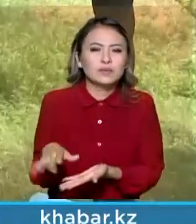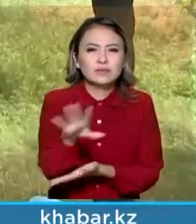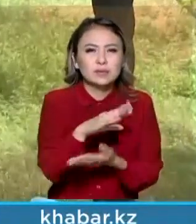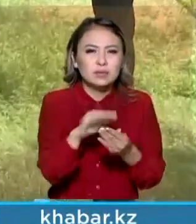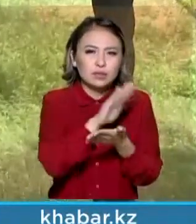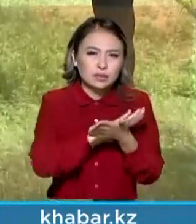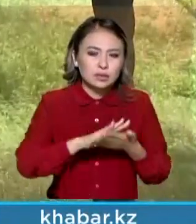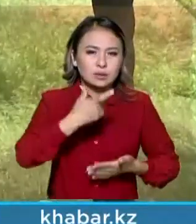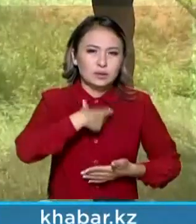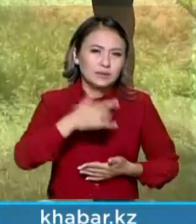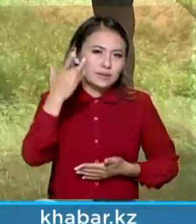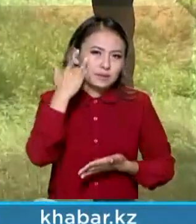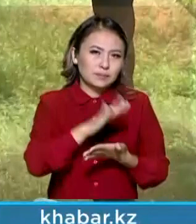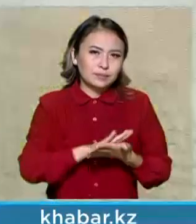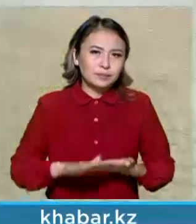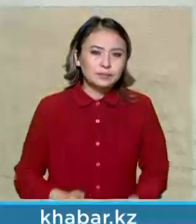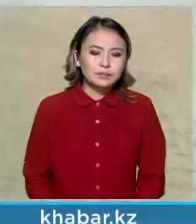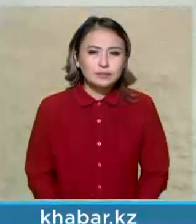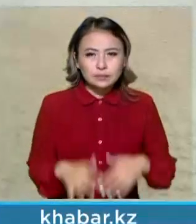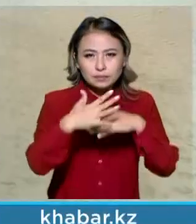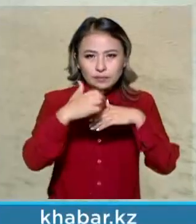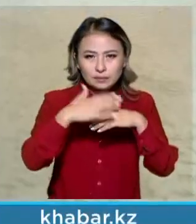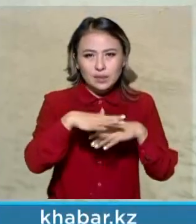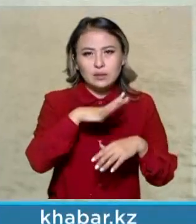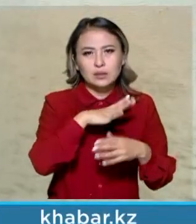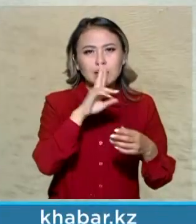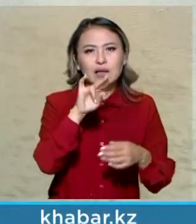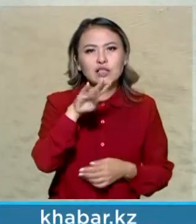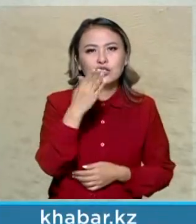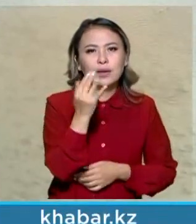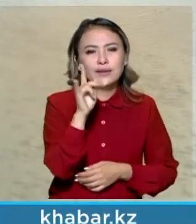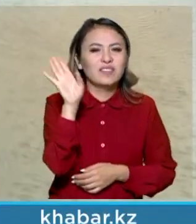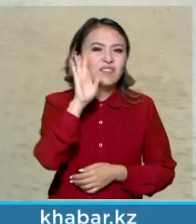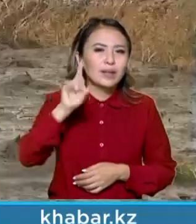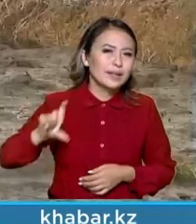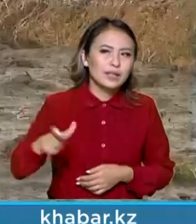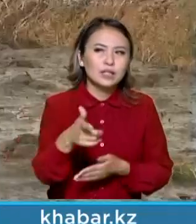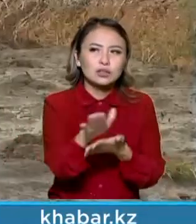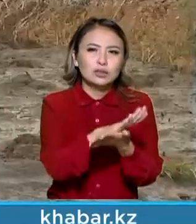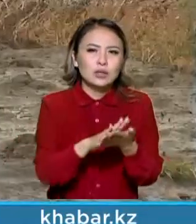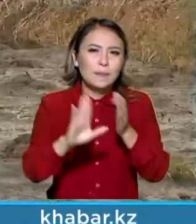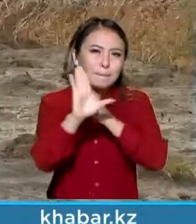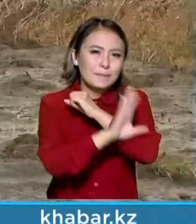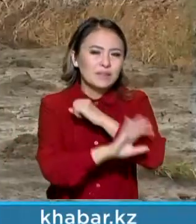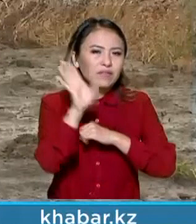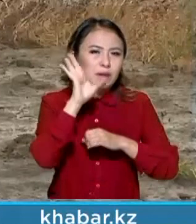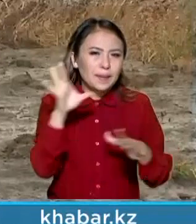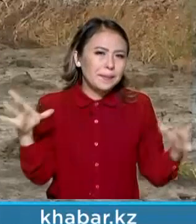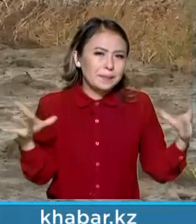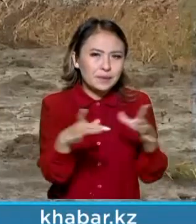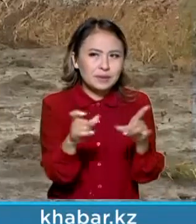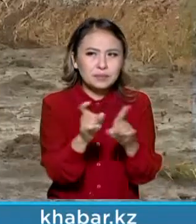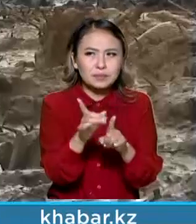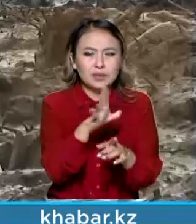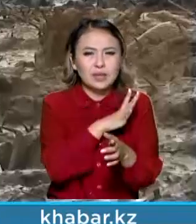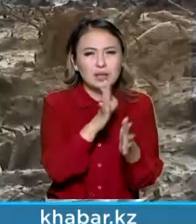тазастасақ, өзімізді таза болып жүрміз. Ал Көкшетаудағы Қылшақты өзені тазартылып жатыр. Соңғы жылдары суы тартылып, бетін балдыр